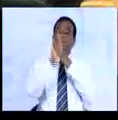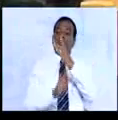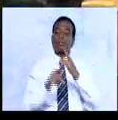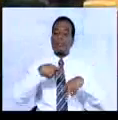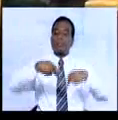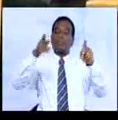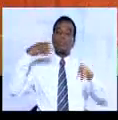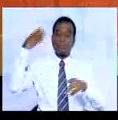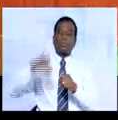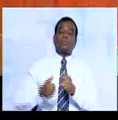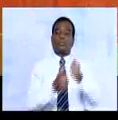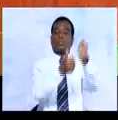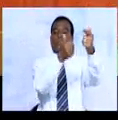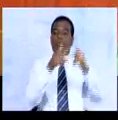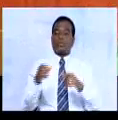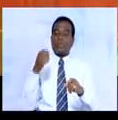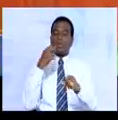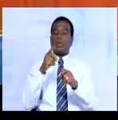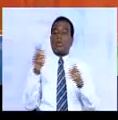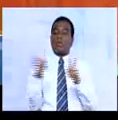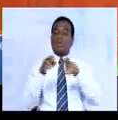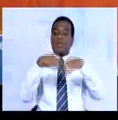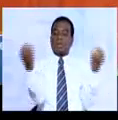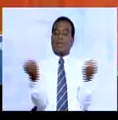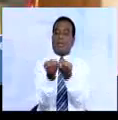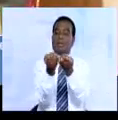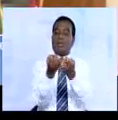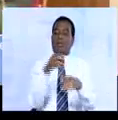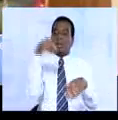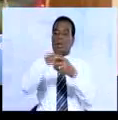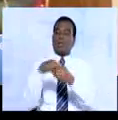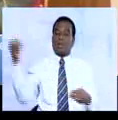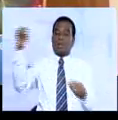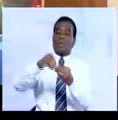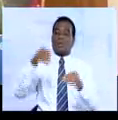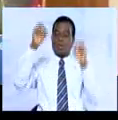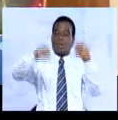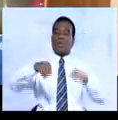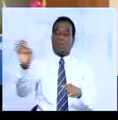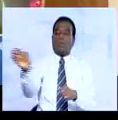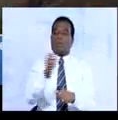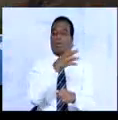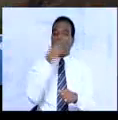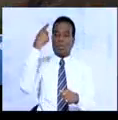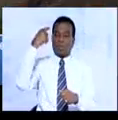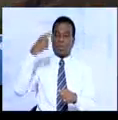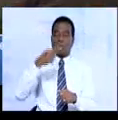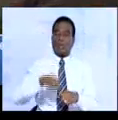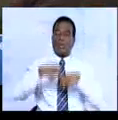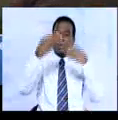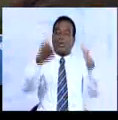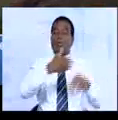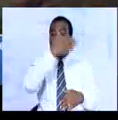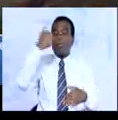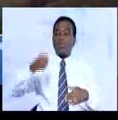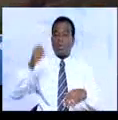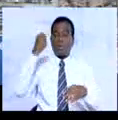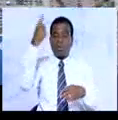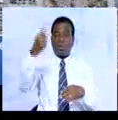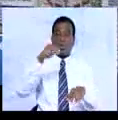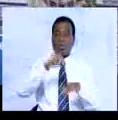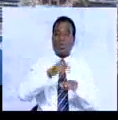qui permettra d'accompagner efficacement les PME et PMI dans le renforcement de leurs capacités tout en leur assurant une meilleure